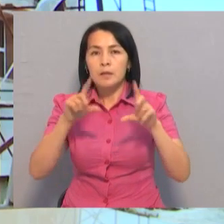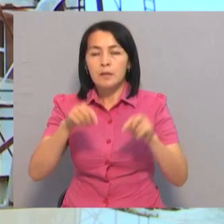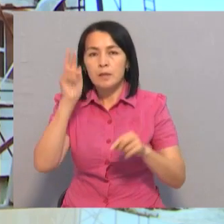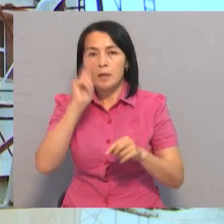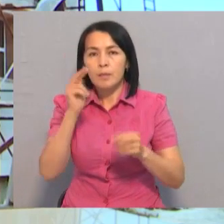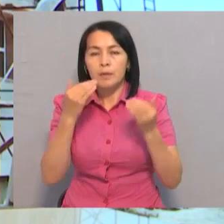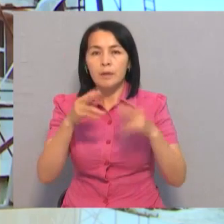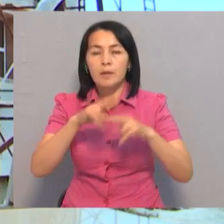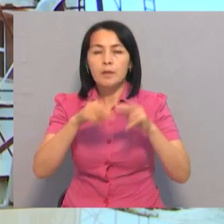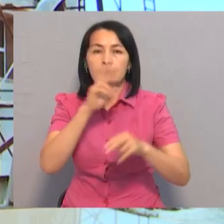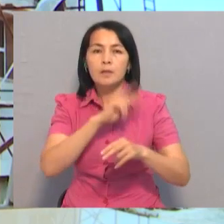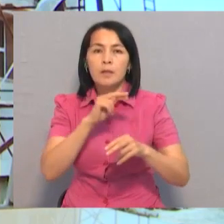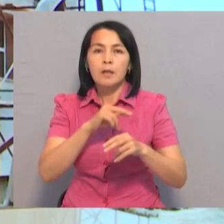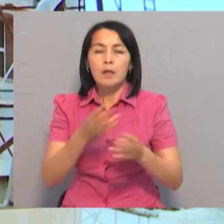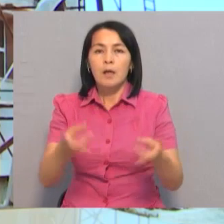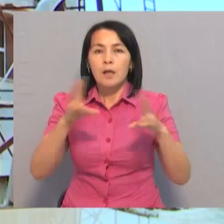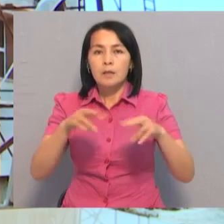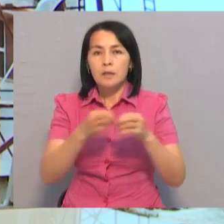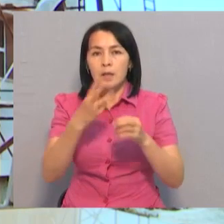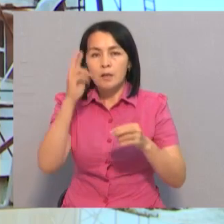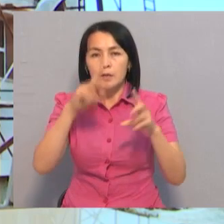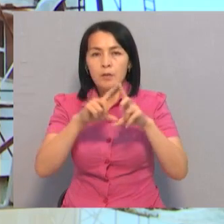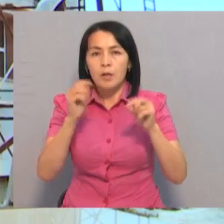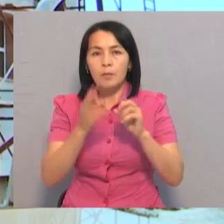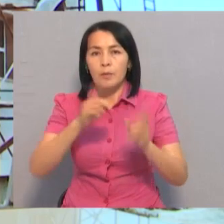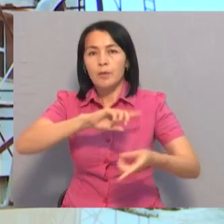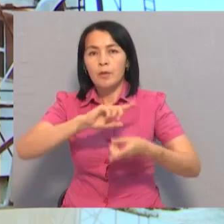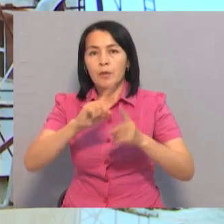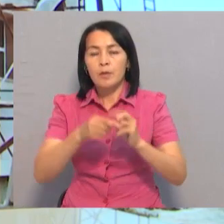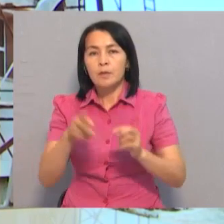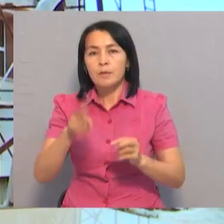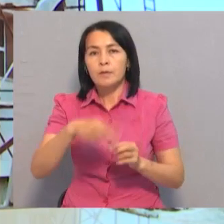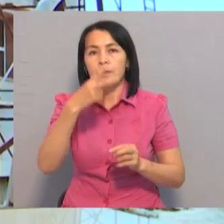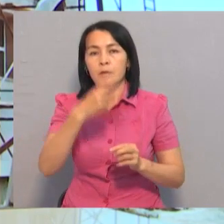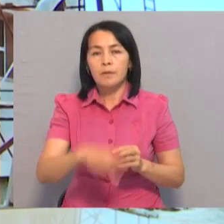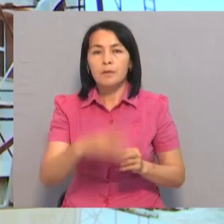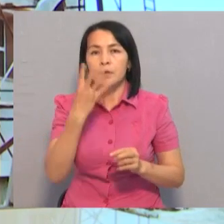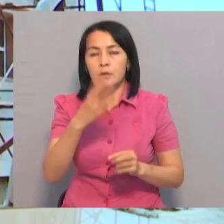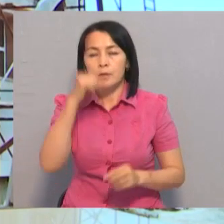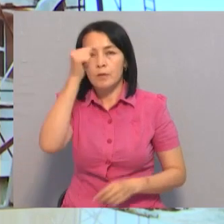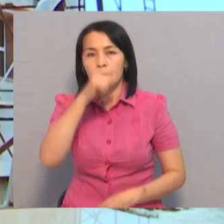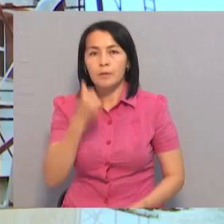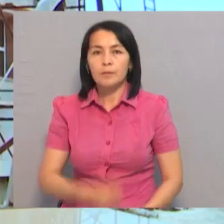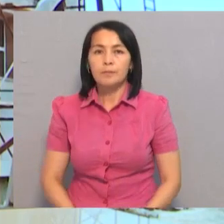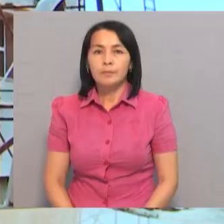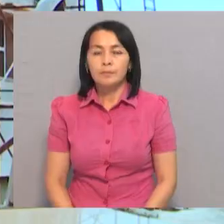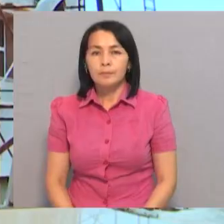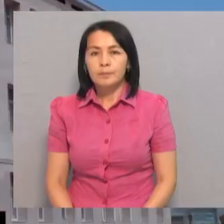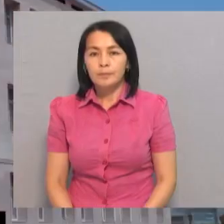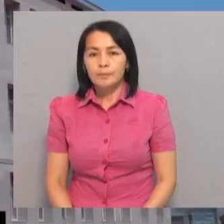образования. Строительные работы остальных 13 школ будут перенесены на 2024 год.